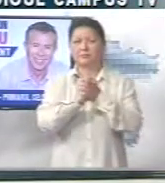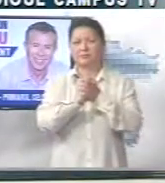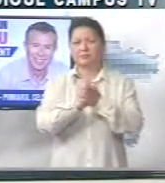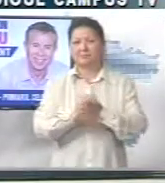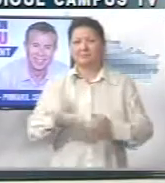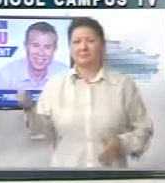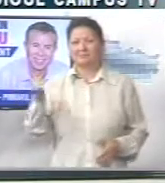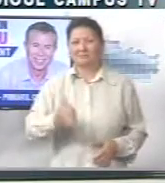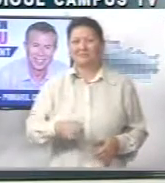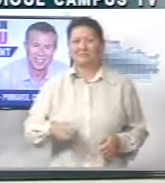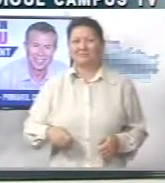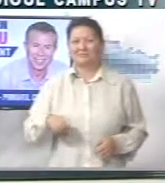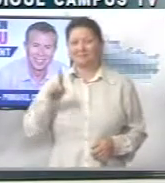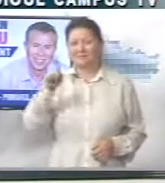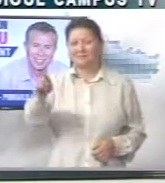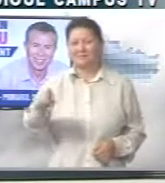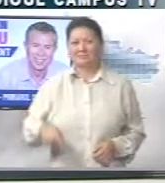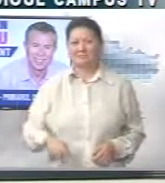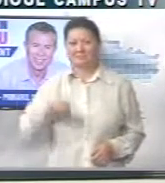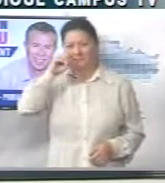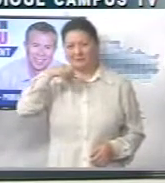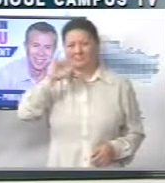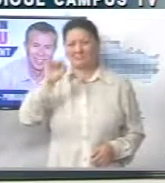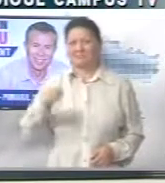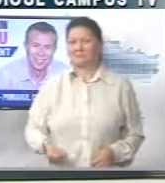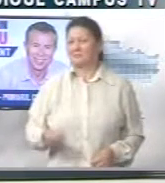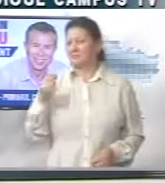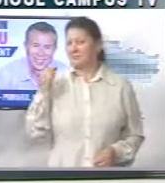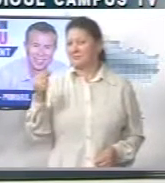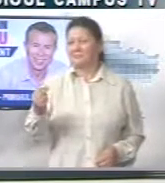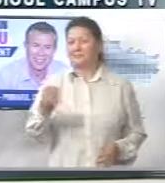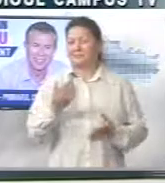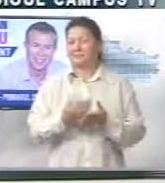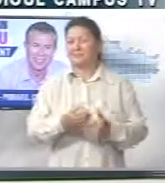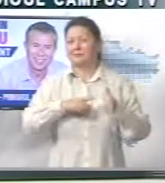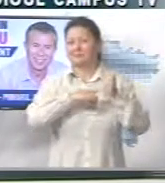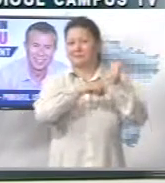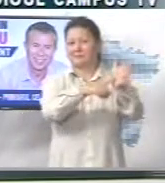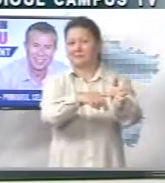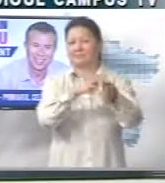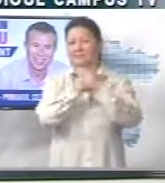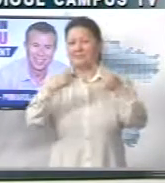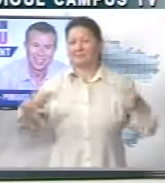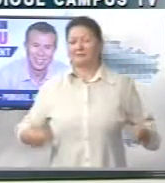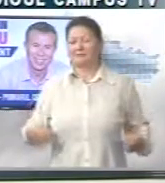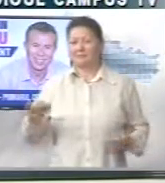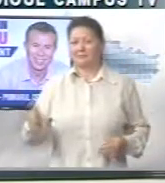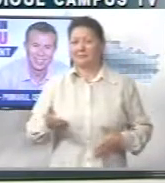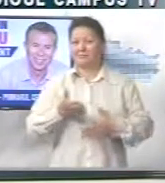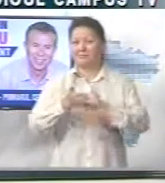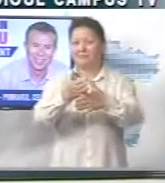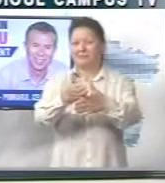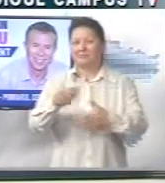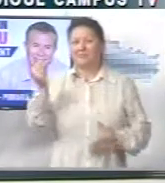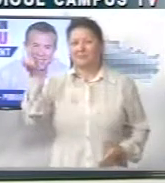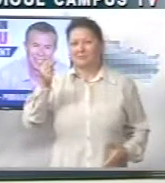invitatul dumneavoastră este omul potrivit pentru a ne reprezenta în continuare în primărie și ne putem baza pe